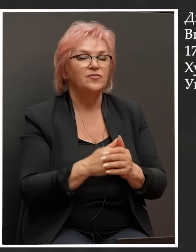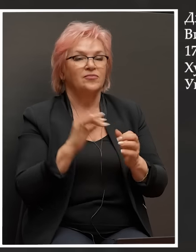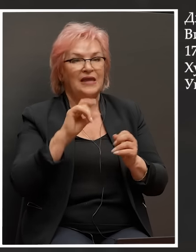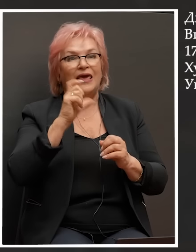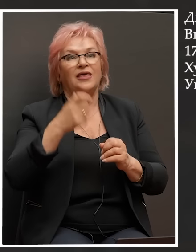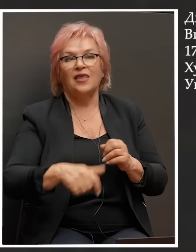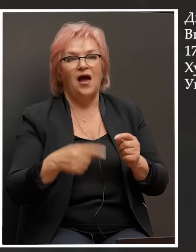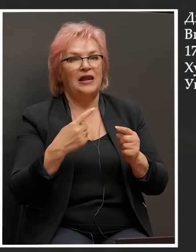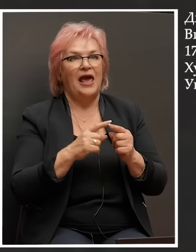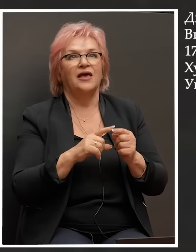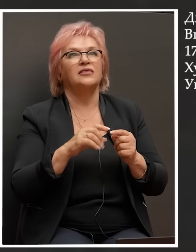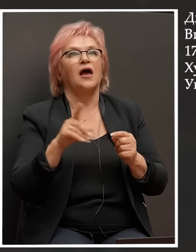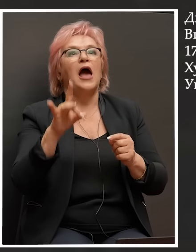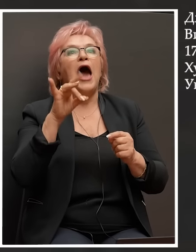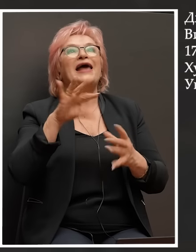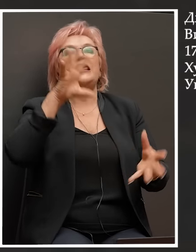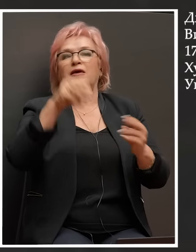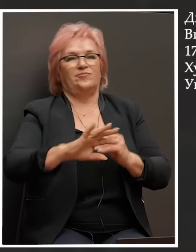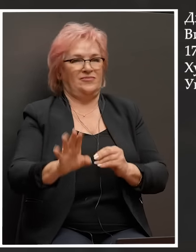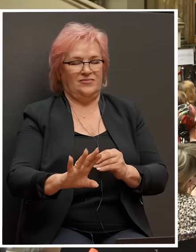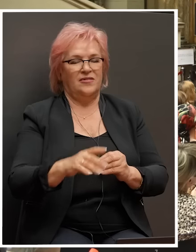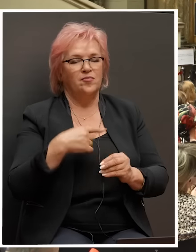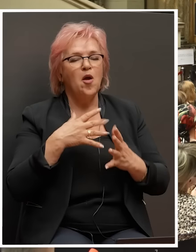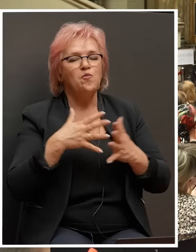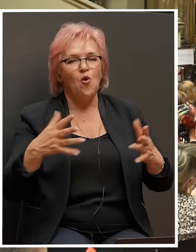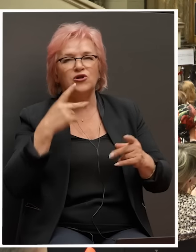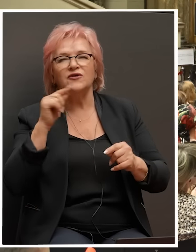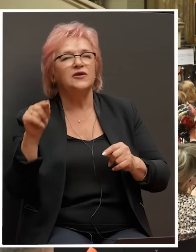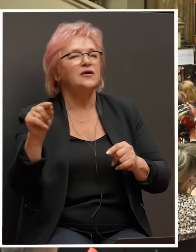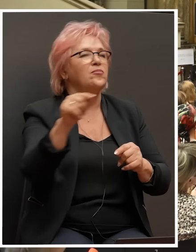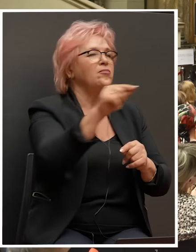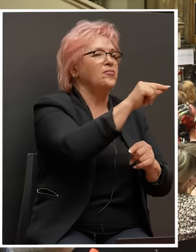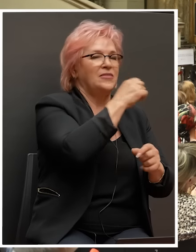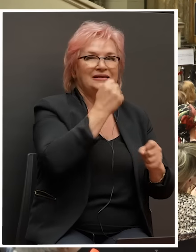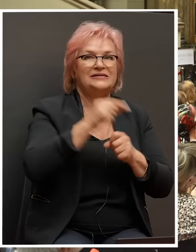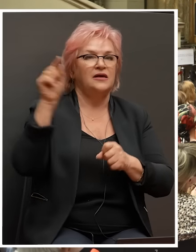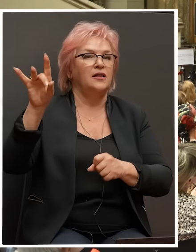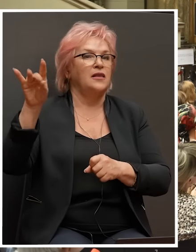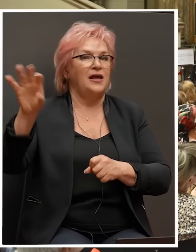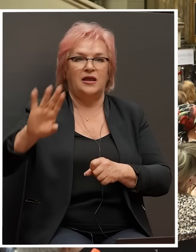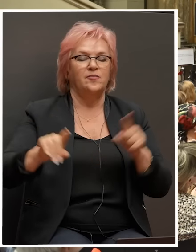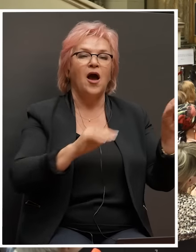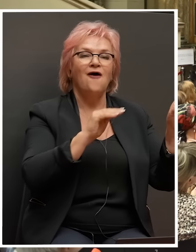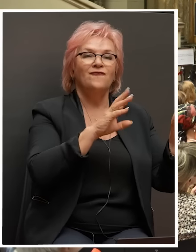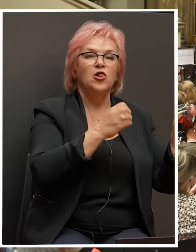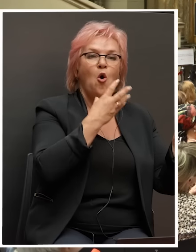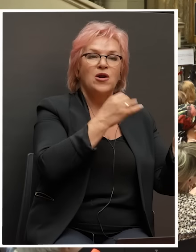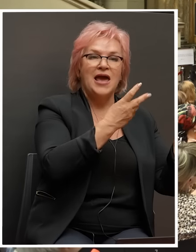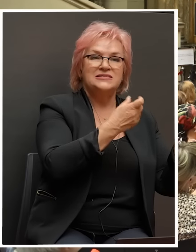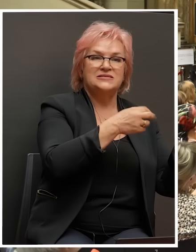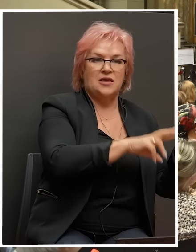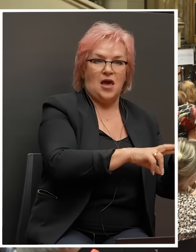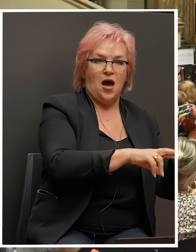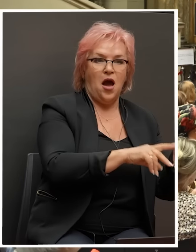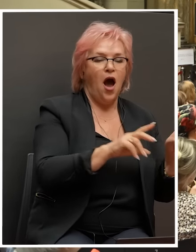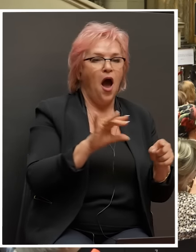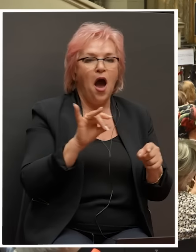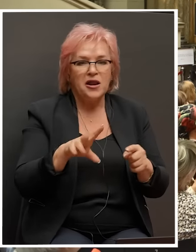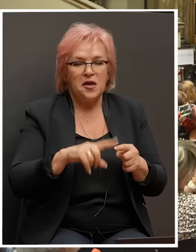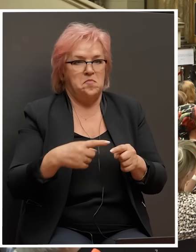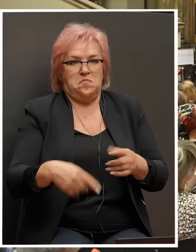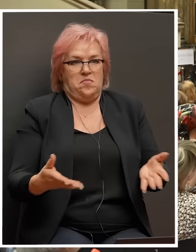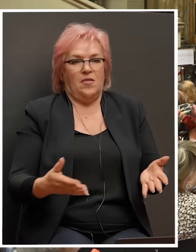Италия – это далеко не весь Рим, и большая часть того, что мы здесь с вами везде видим, сделано не в Риме, а во Флоренции, причем Рим. Ну,